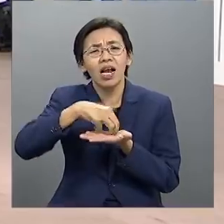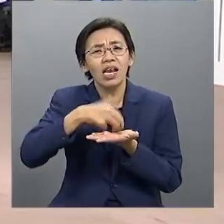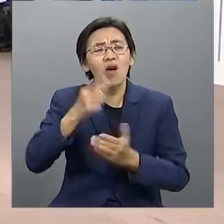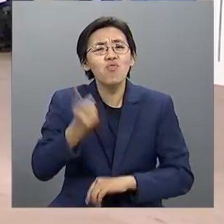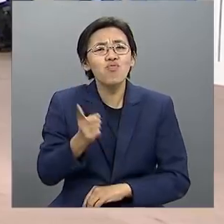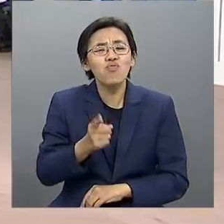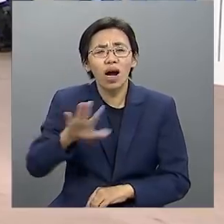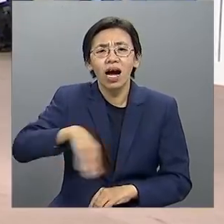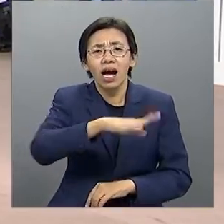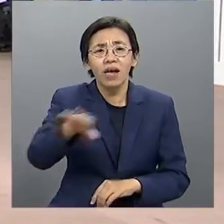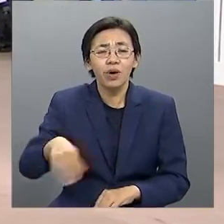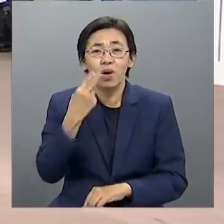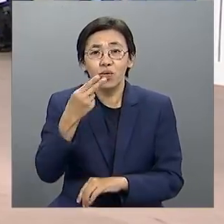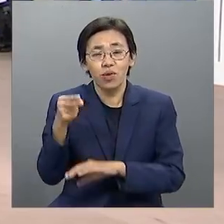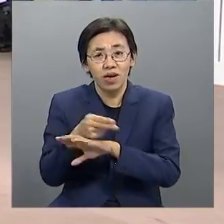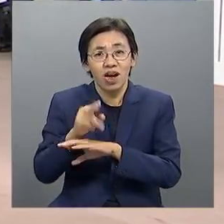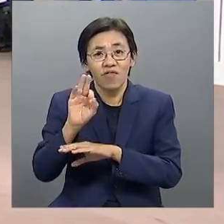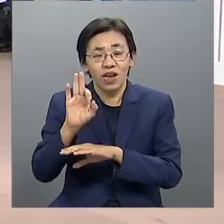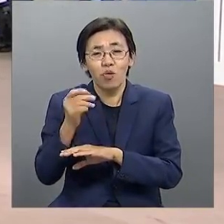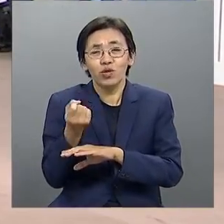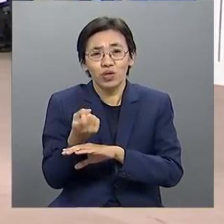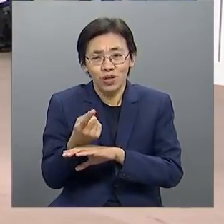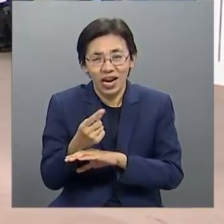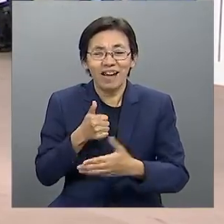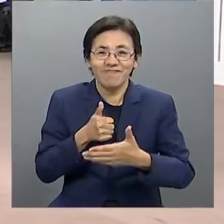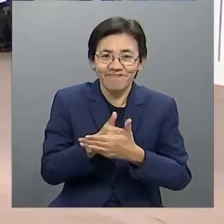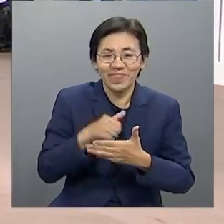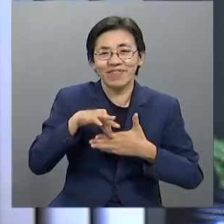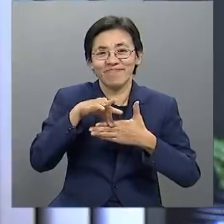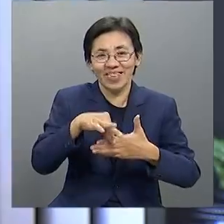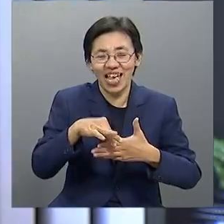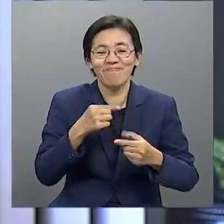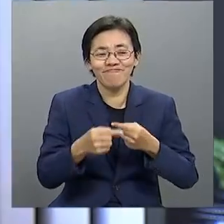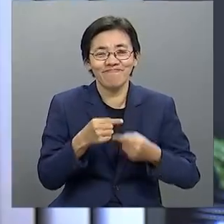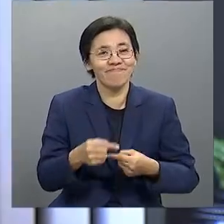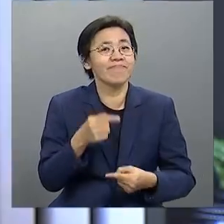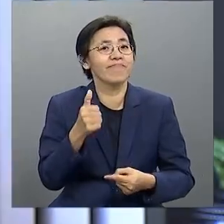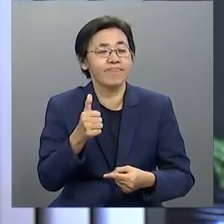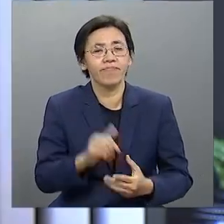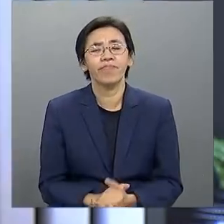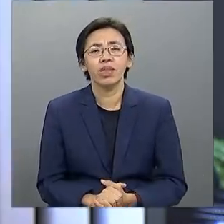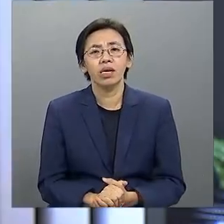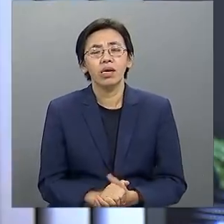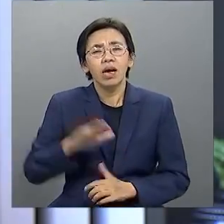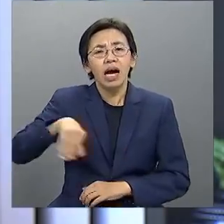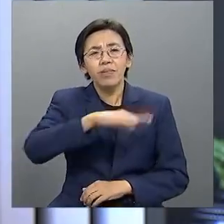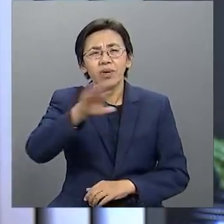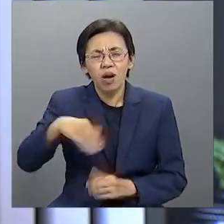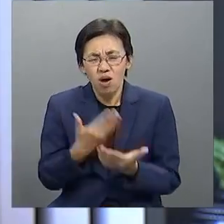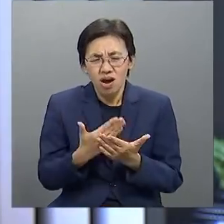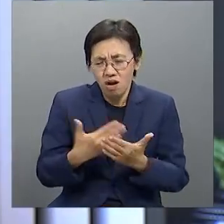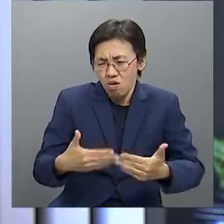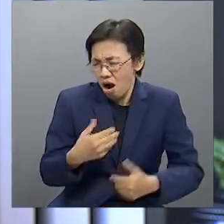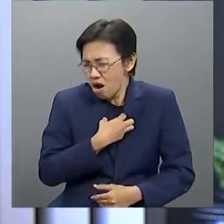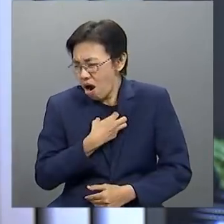าง Facebook Live กดไลค์กดแชร์แสดงความเห็นกันมาได้เลยครับ อ้าวเรื่องแรกครับพาคุณผู้ชมพาน้องๆไปหาเงินหารายได้กันหน่อยดีกว่านะครับใครจะ